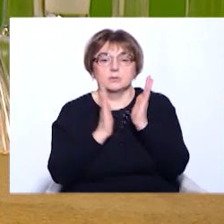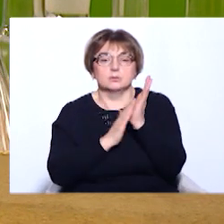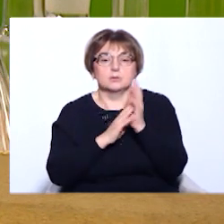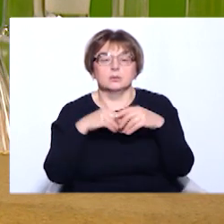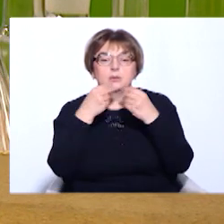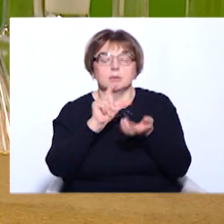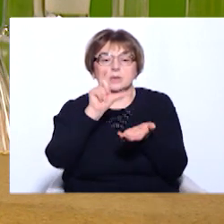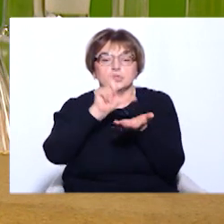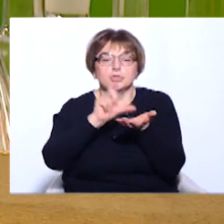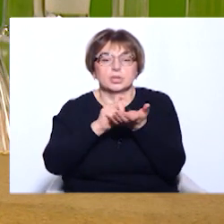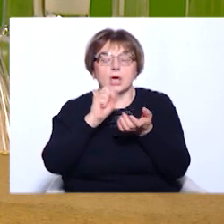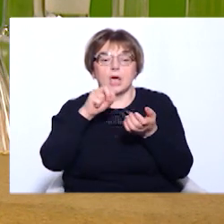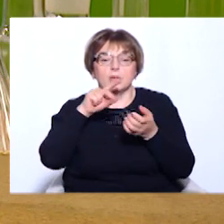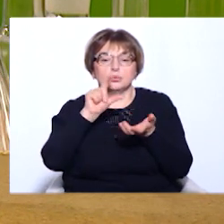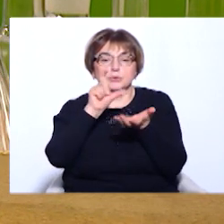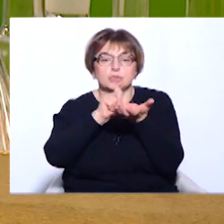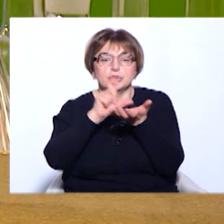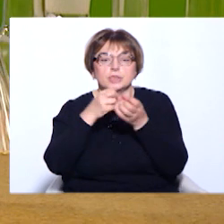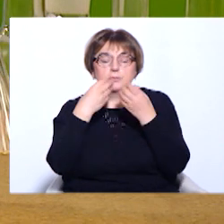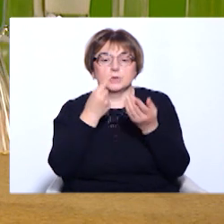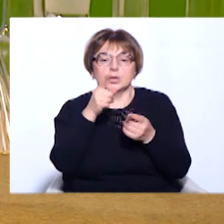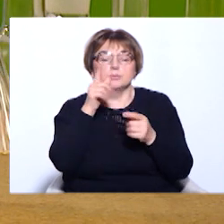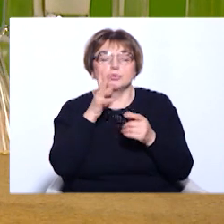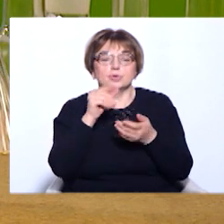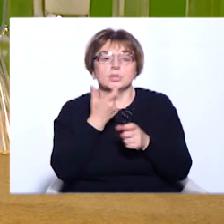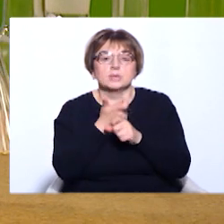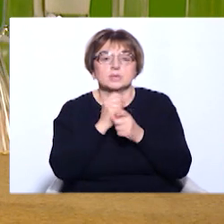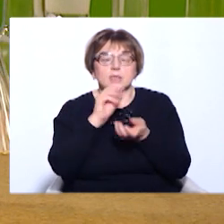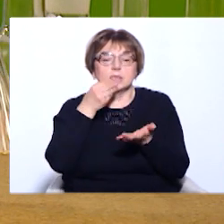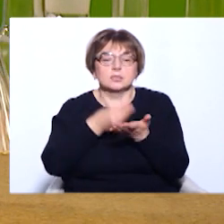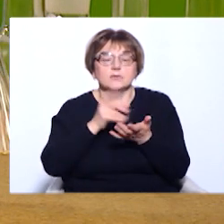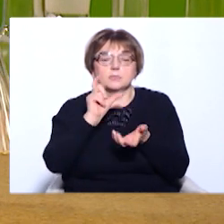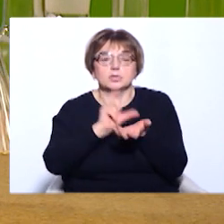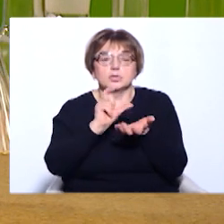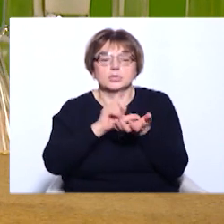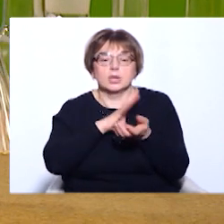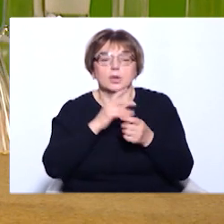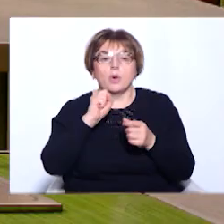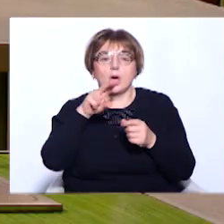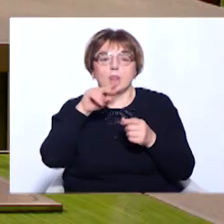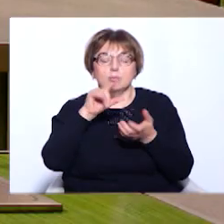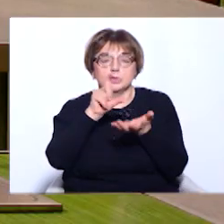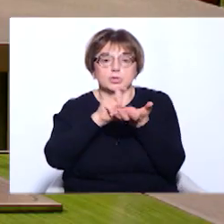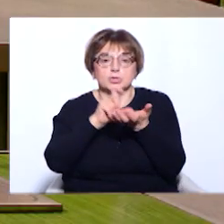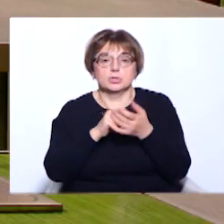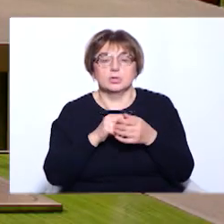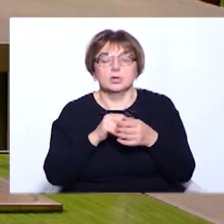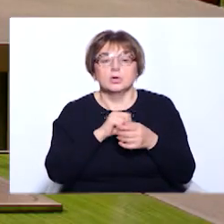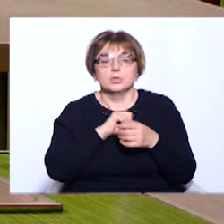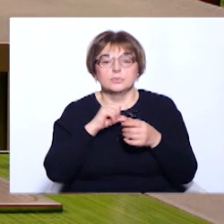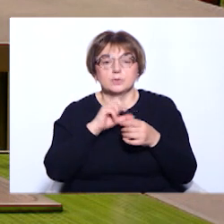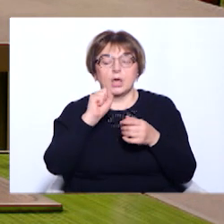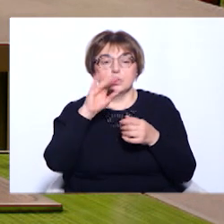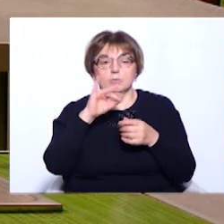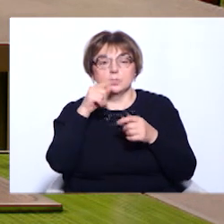ალუმინის ჭიქით და თვლიდნენ, რომ ეს ყველაზე ძვირფასი იმ დროისათვის ყველაზე ძვირფასი მეტალი იყო. ალუმინი